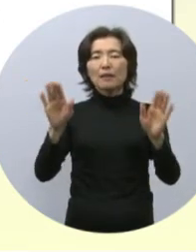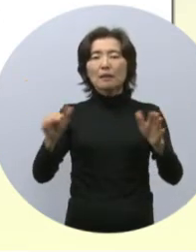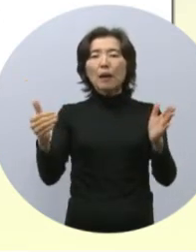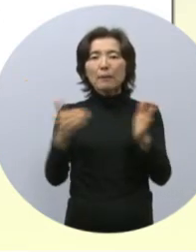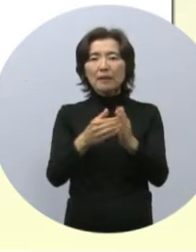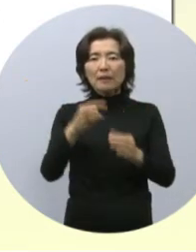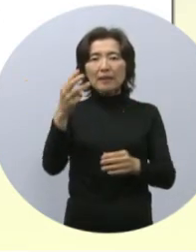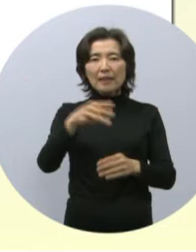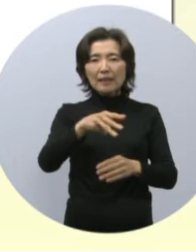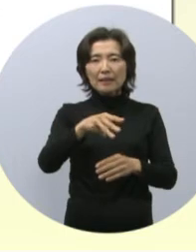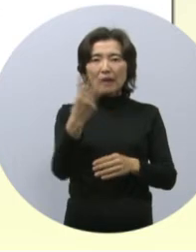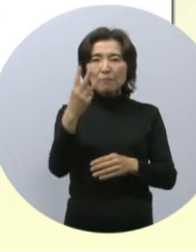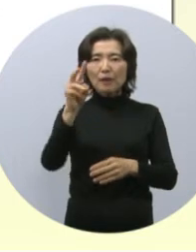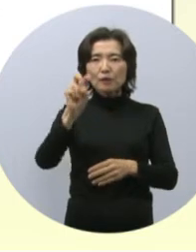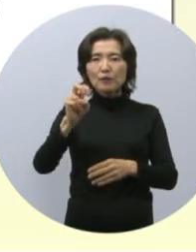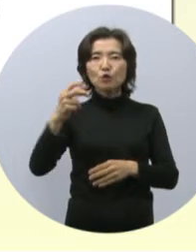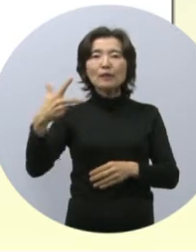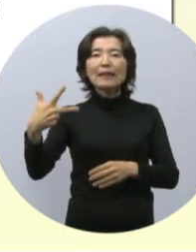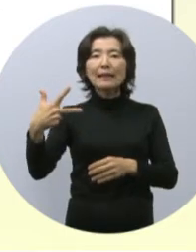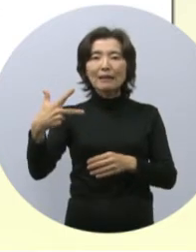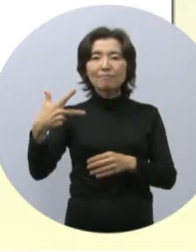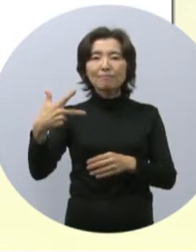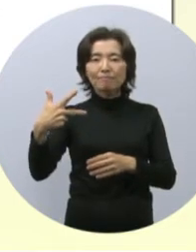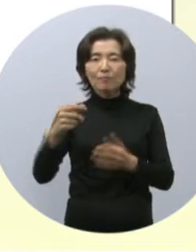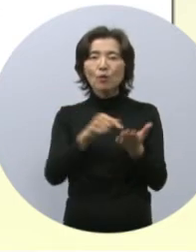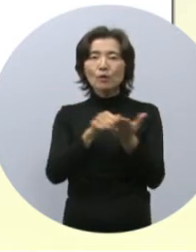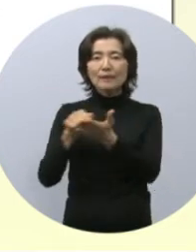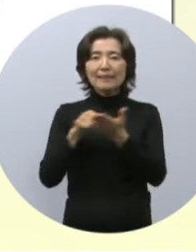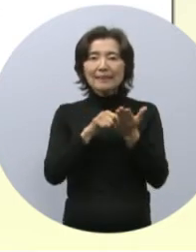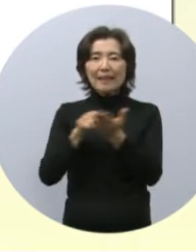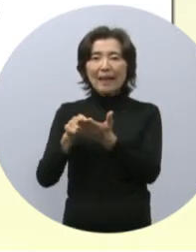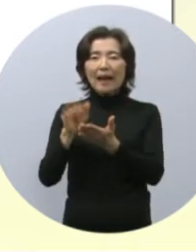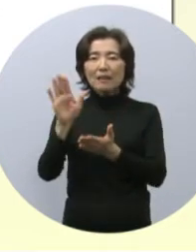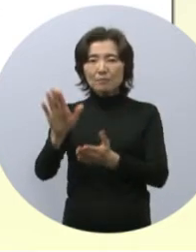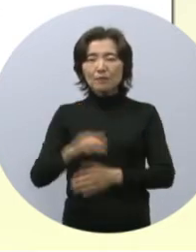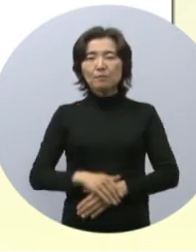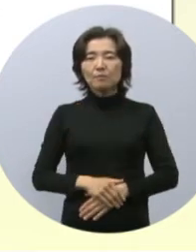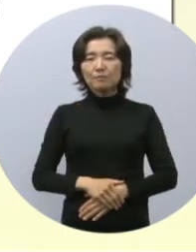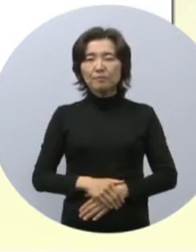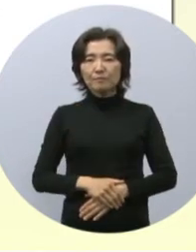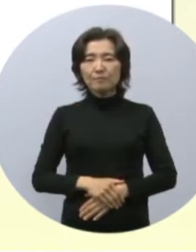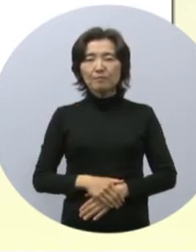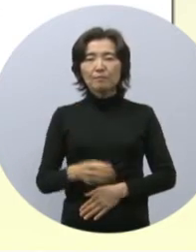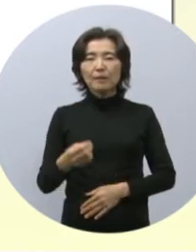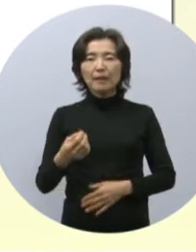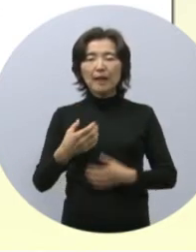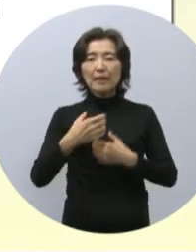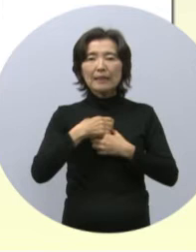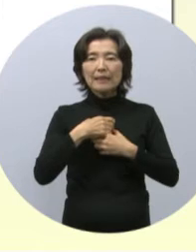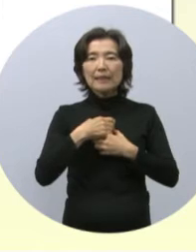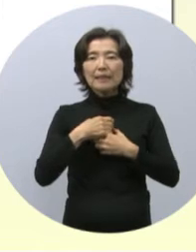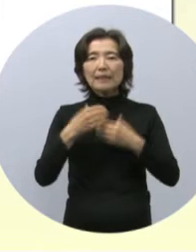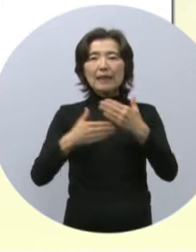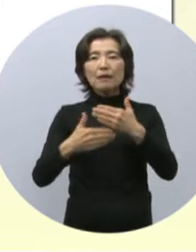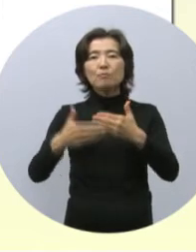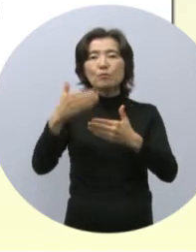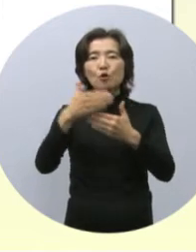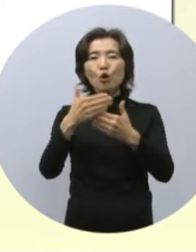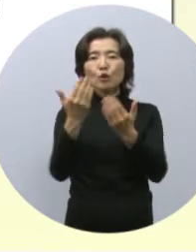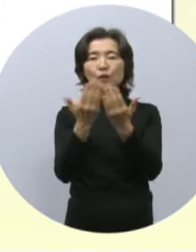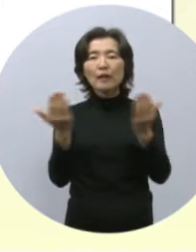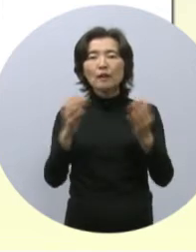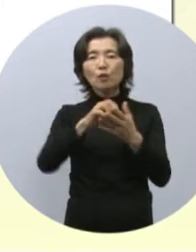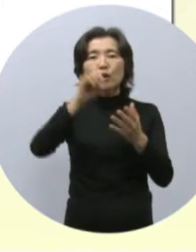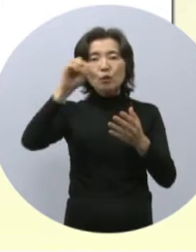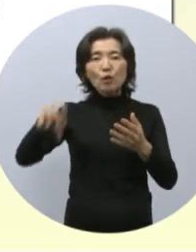のところ327件の、申請をいただいてまいりました。また危険ブロックの